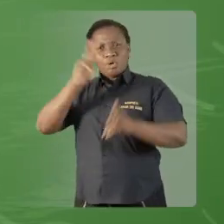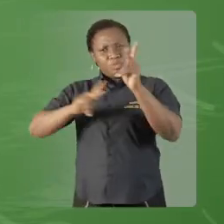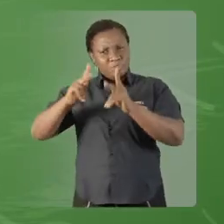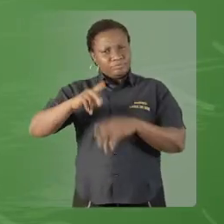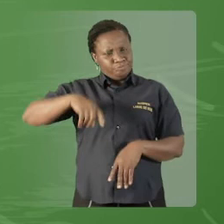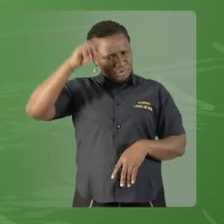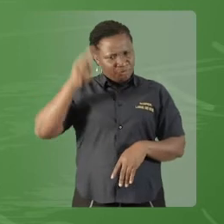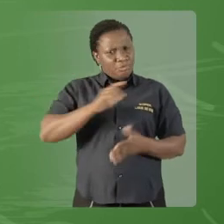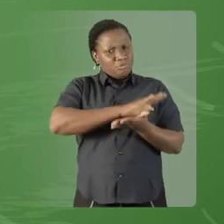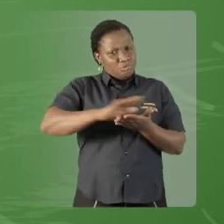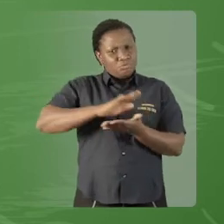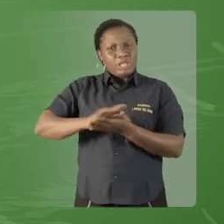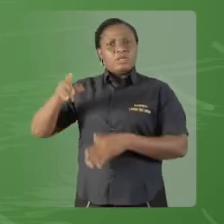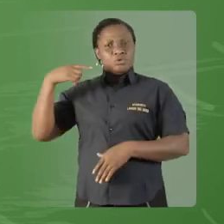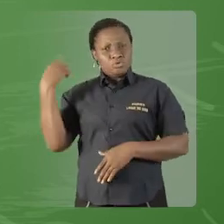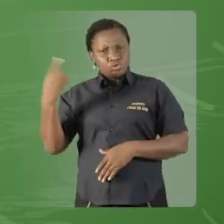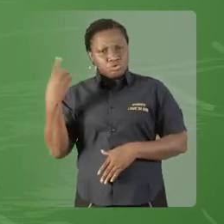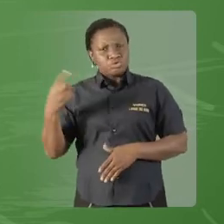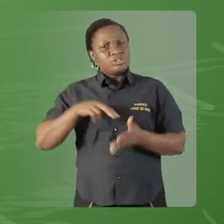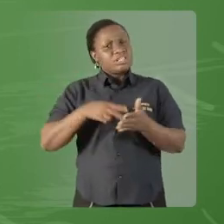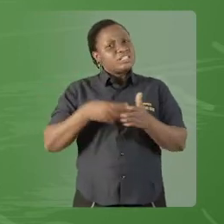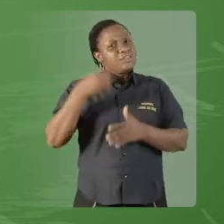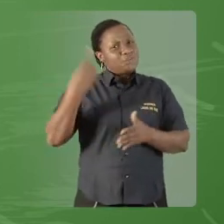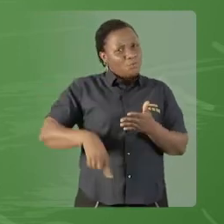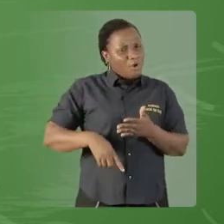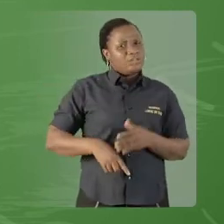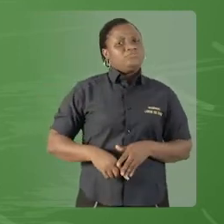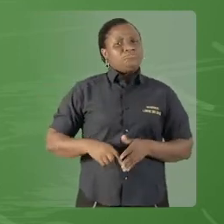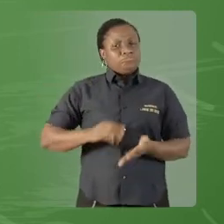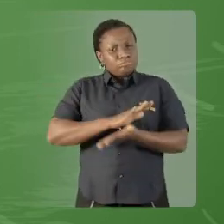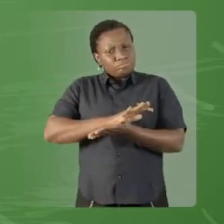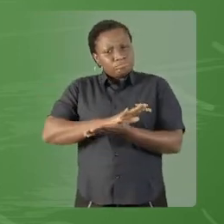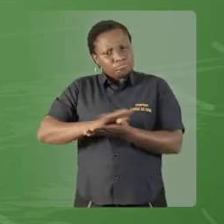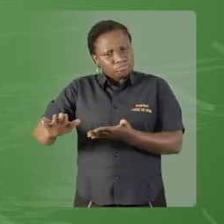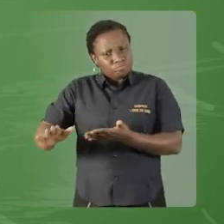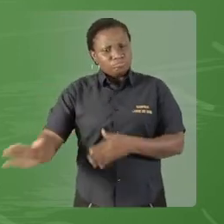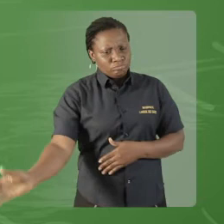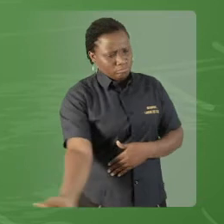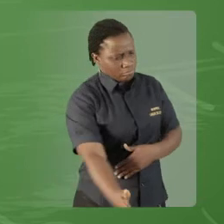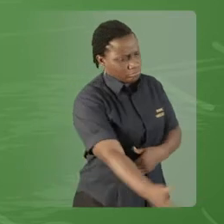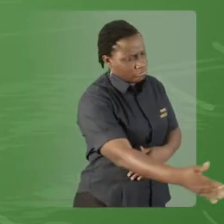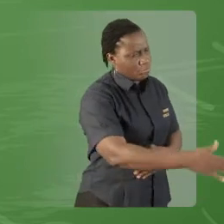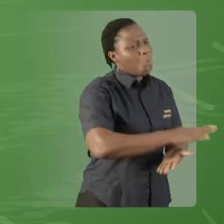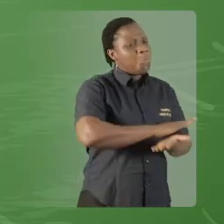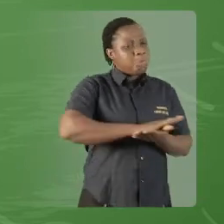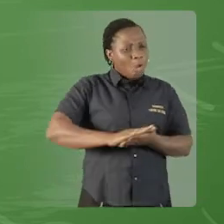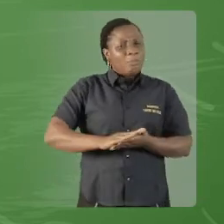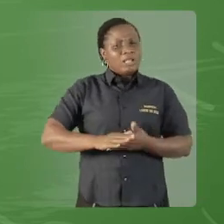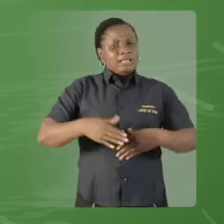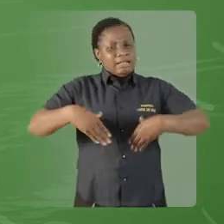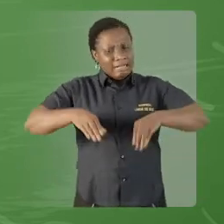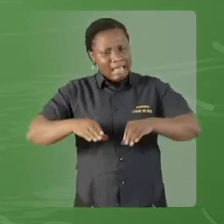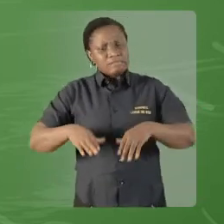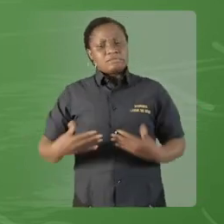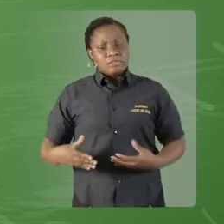régulièrement. Cela veut dire que vous devez nettoyer régulièrement votre salle de classe, nettoyer la cour